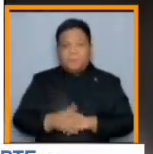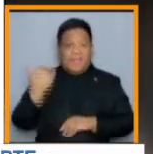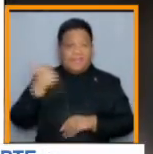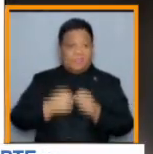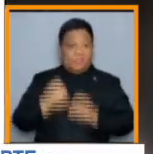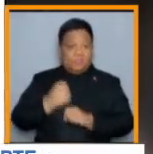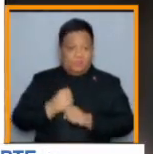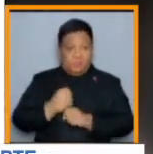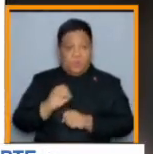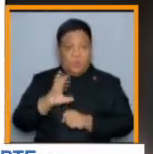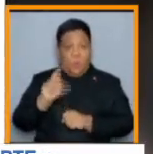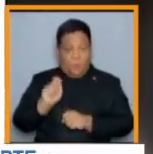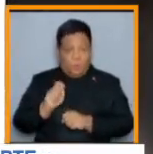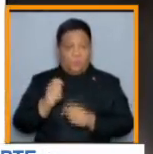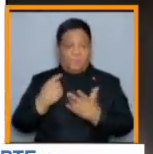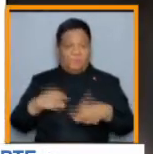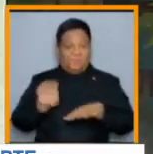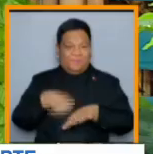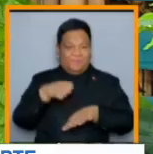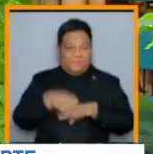Mel.